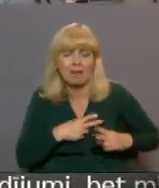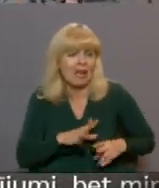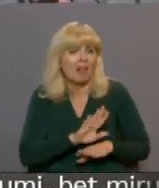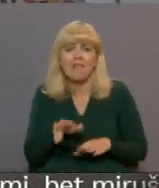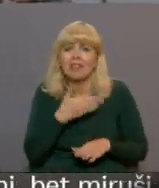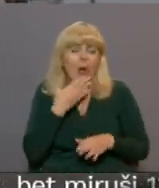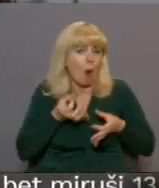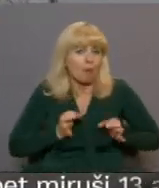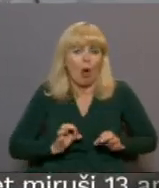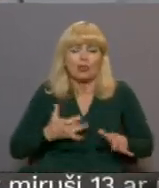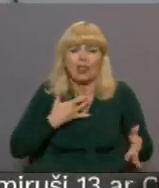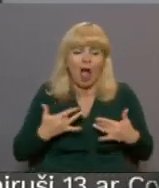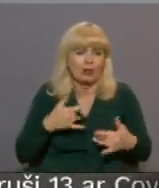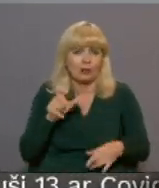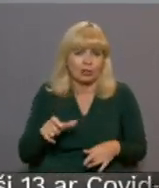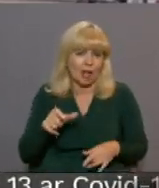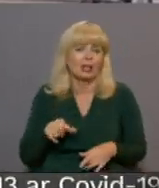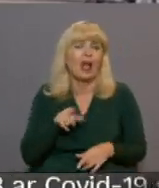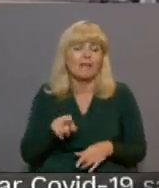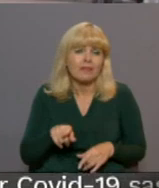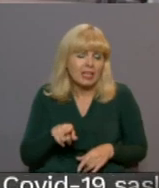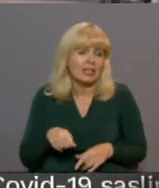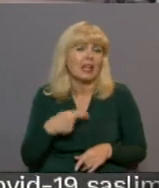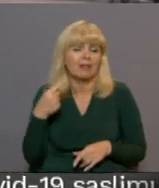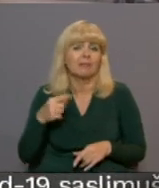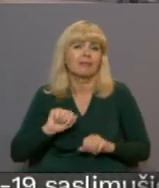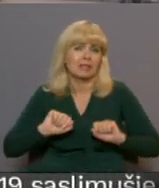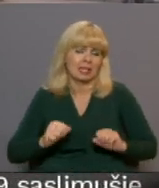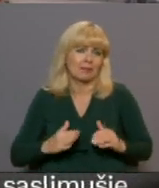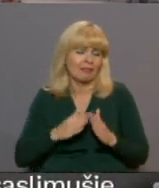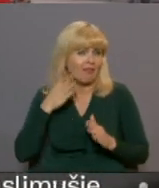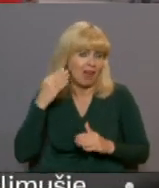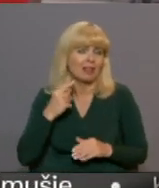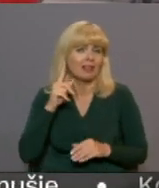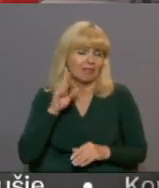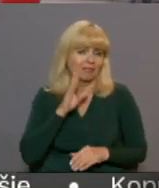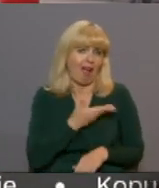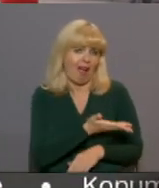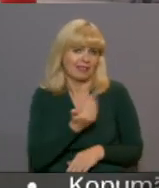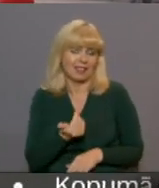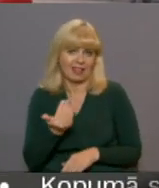Tie ir cilvēki, kas jau daudz gadu sevī jūt Ziemassvētku vecīšu aicinājumu. Gonta Pūrniec, Kristaps Andersons, Kurzemes televīzija.